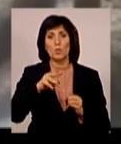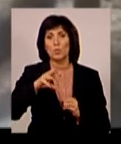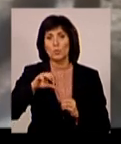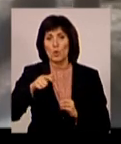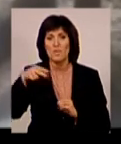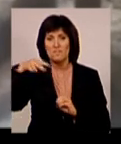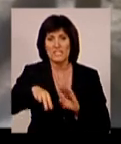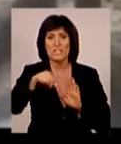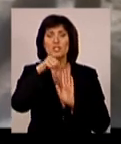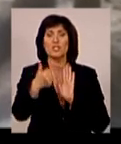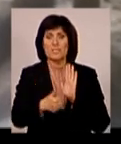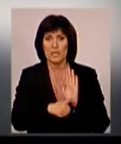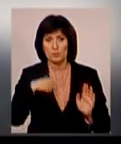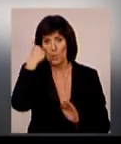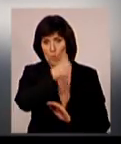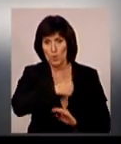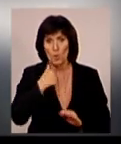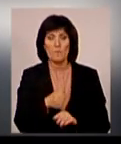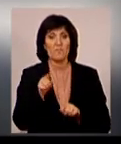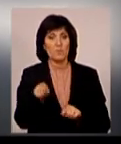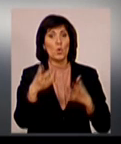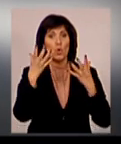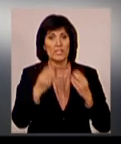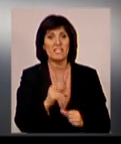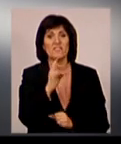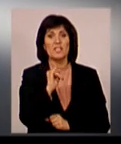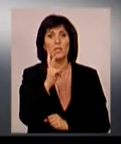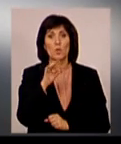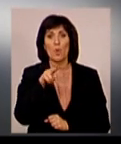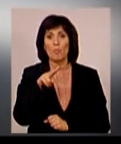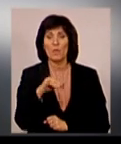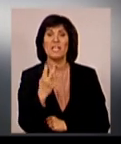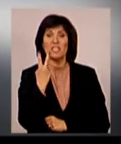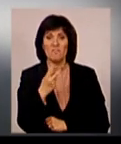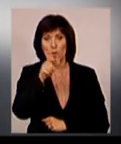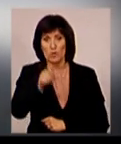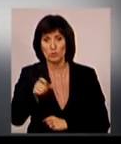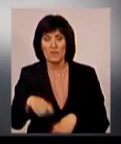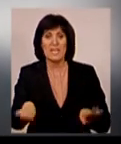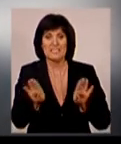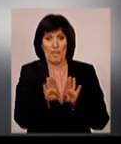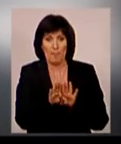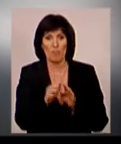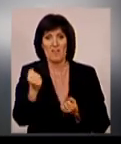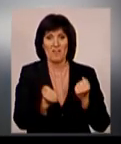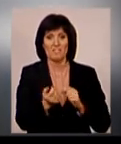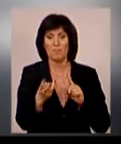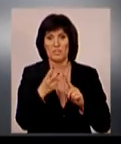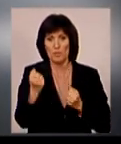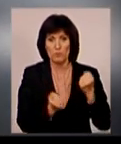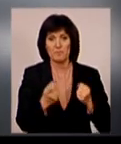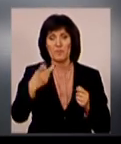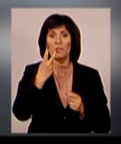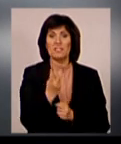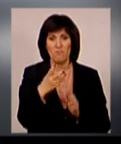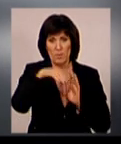лютого 2016-го. За інформацією силовиків, того дня в Нікополі двоє чоловіків заблокували автівками третю. У ній були двоє